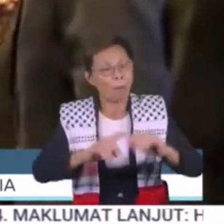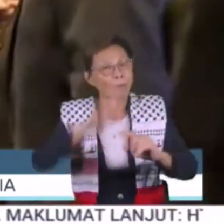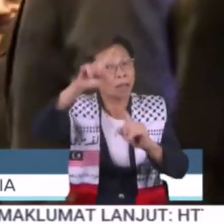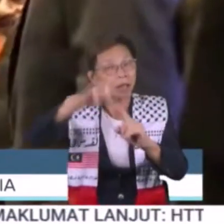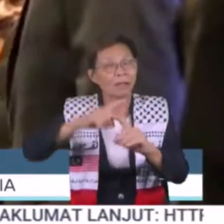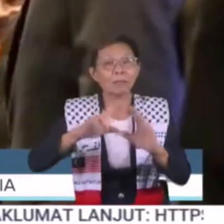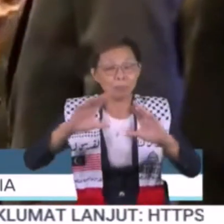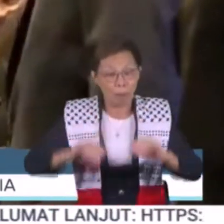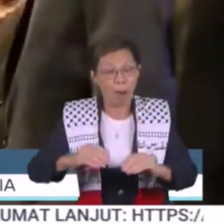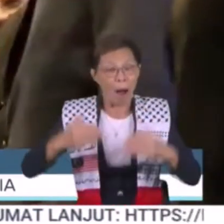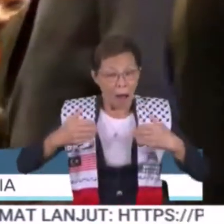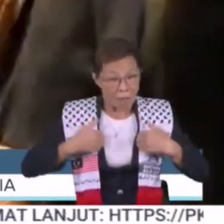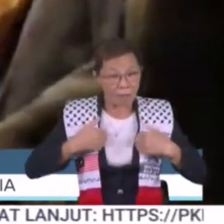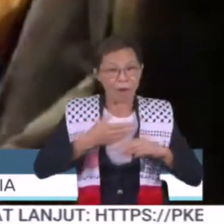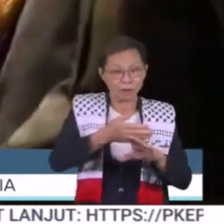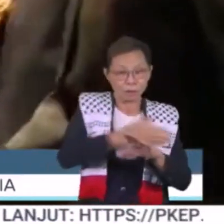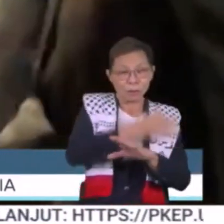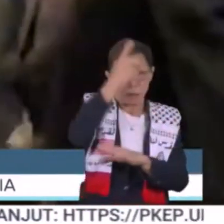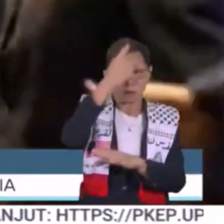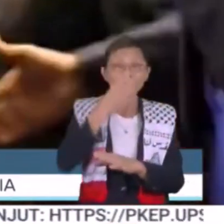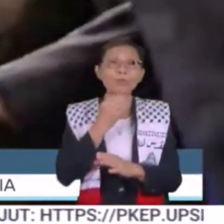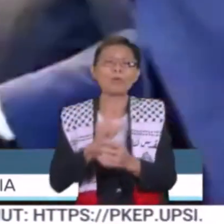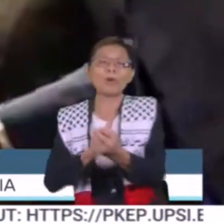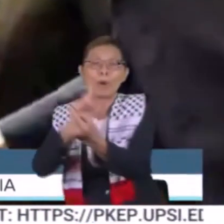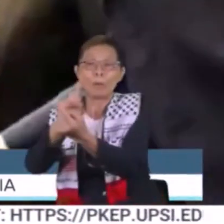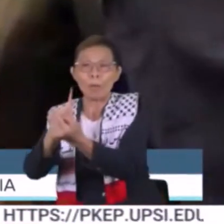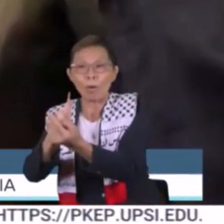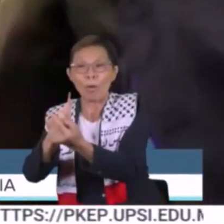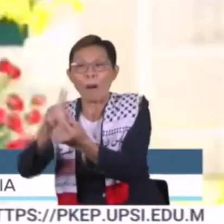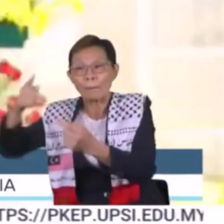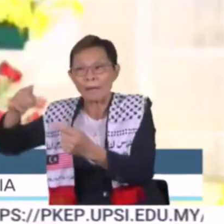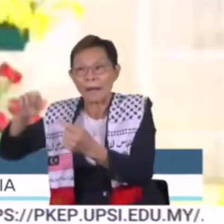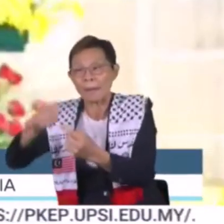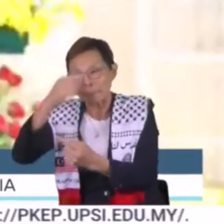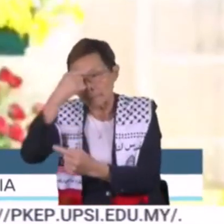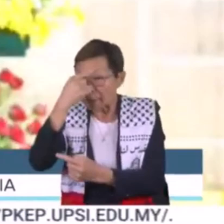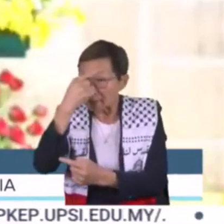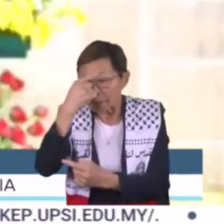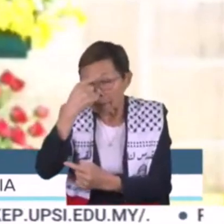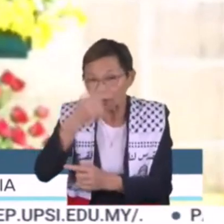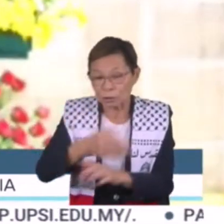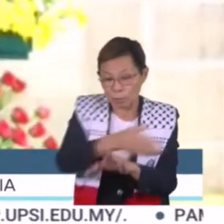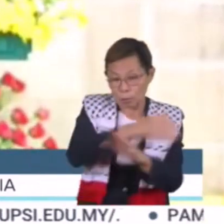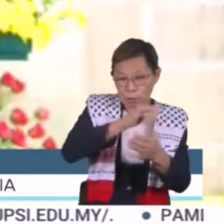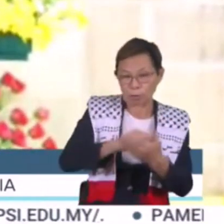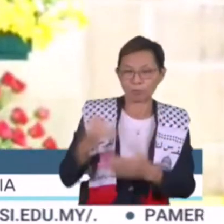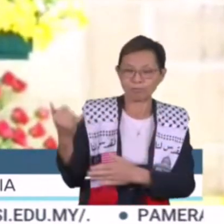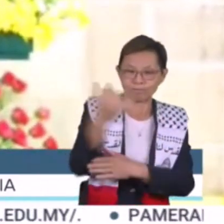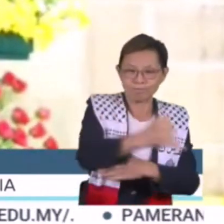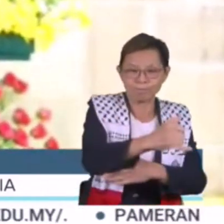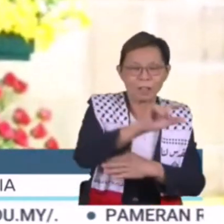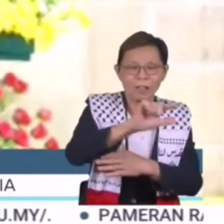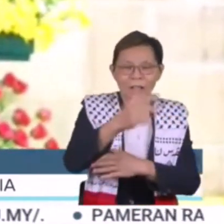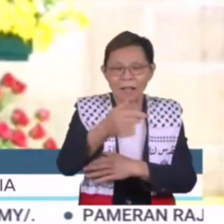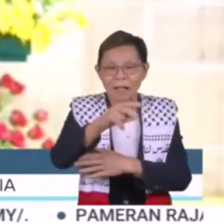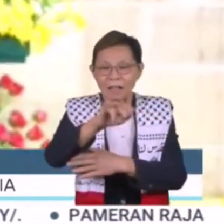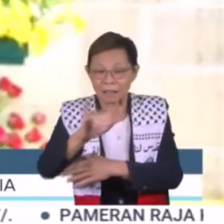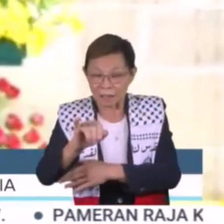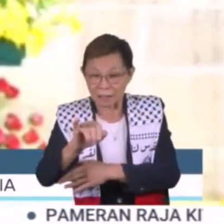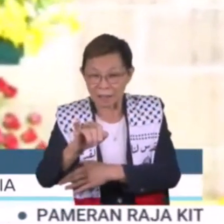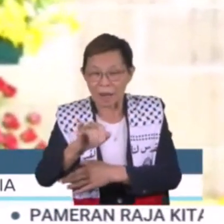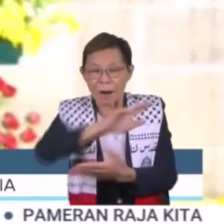Pertemuan itu diadakan sebelum Datuk Seri Anwar mengadakan pertemuan bersama rakan sejawatannya Narendra Modi. Sebelum itu, beliau berkunjung ke Gandhi Smriti